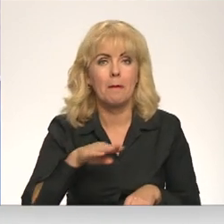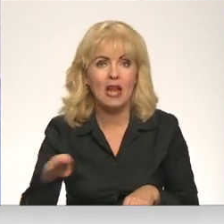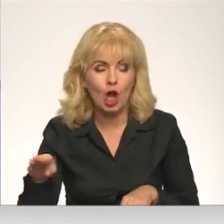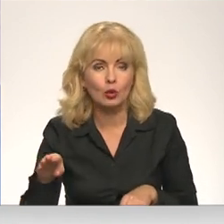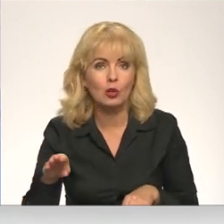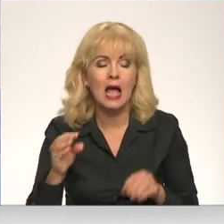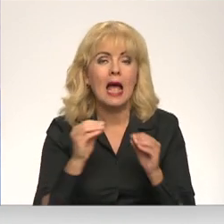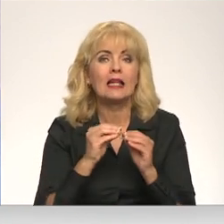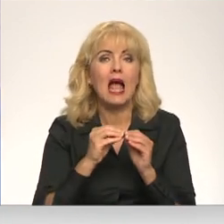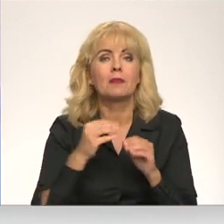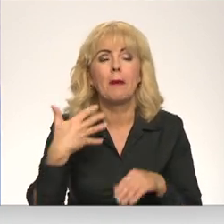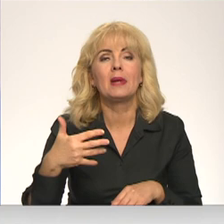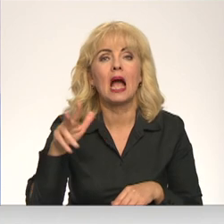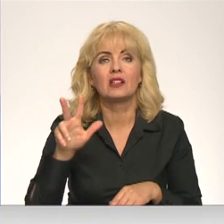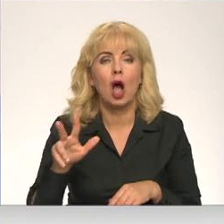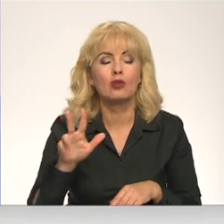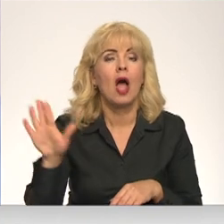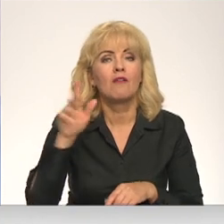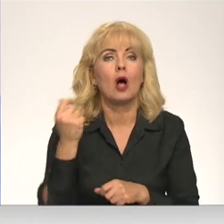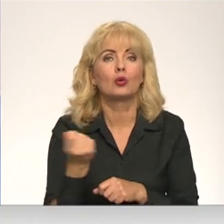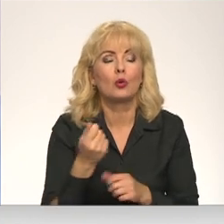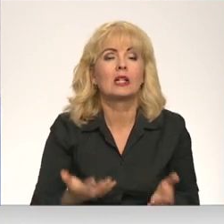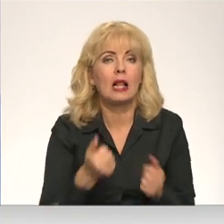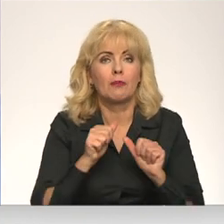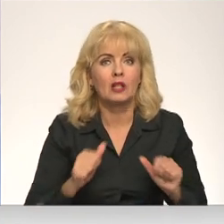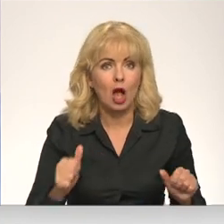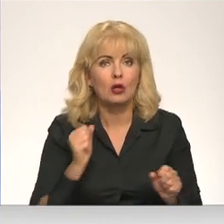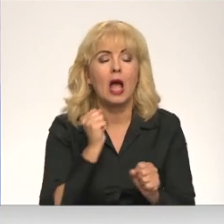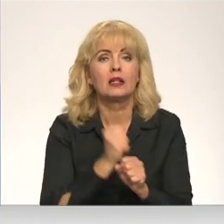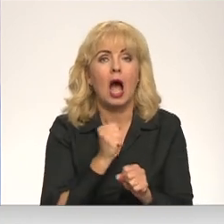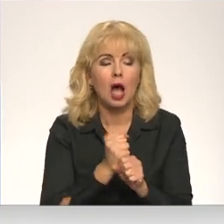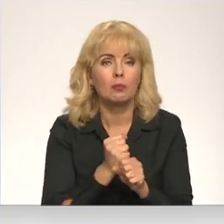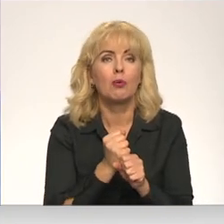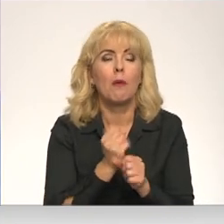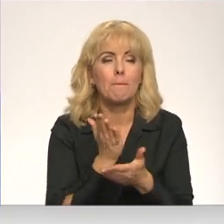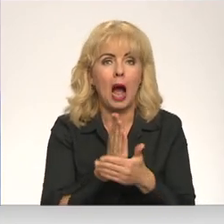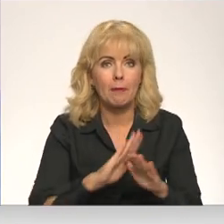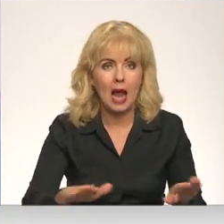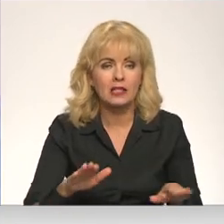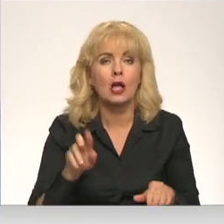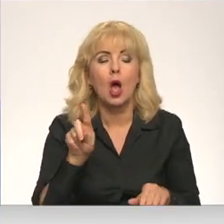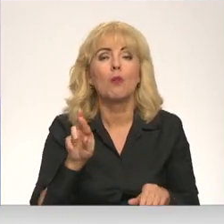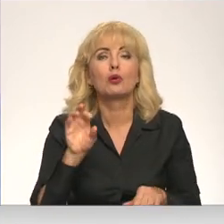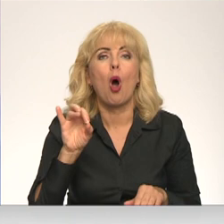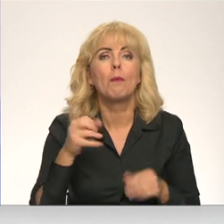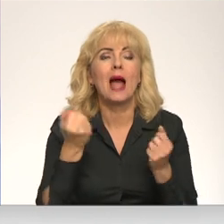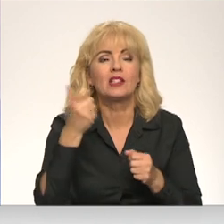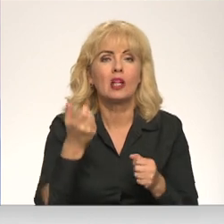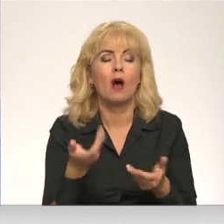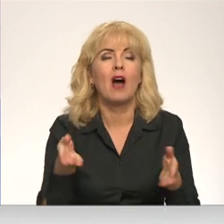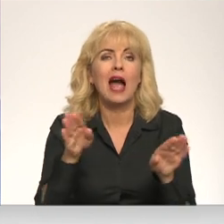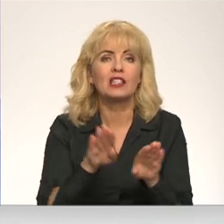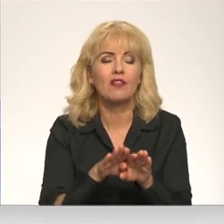un 10:58 valsts ugunsglābšanas dienas darbu notikumu vietā pabeidz. Propāna gāzes darbinieki bija aizvēruši